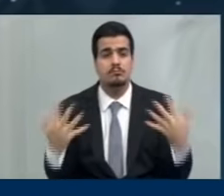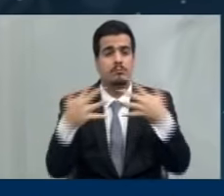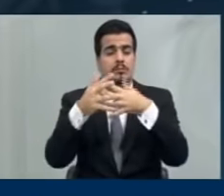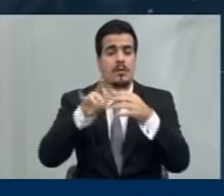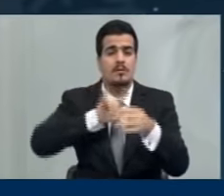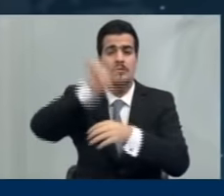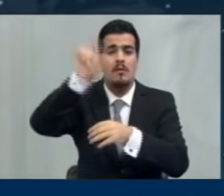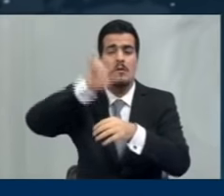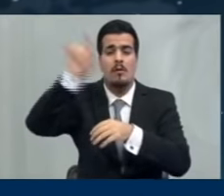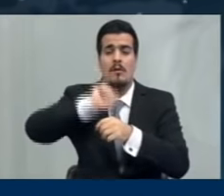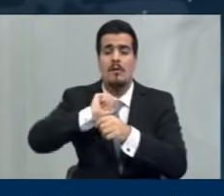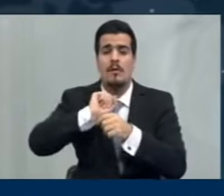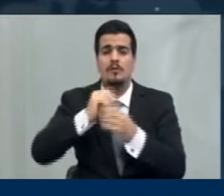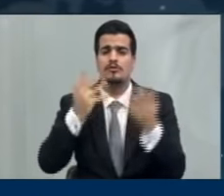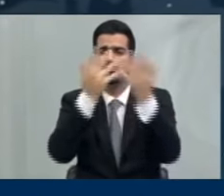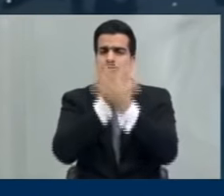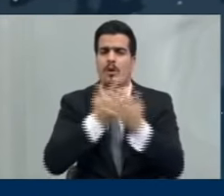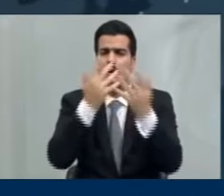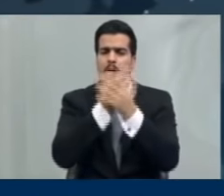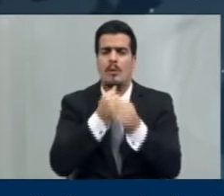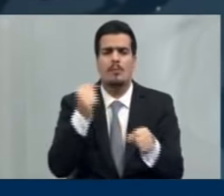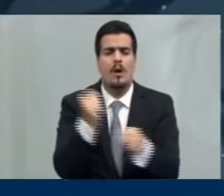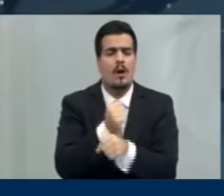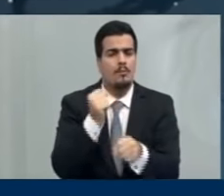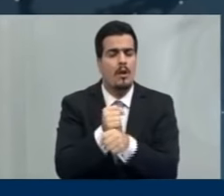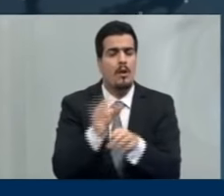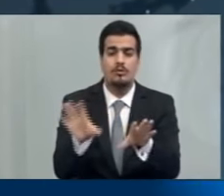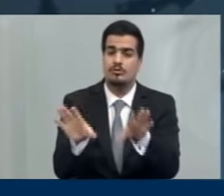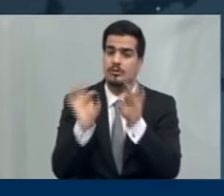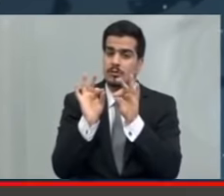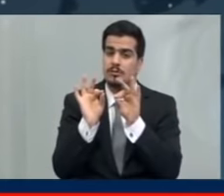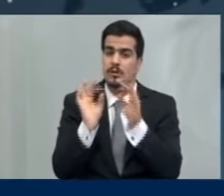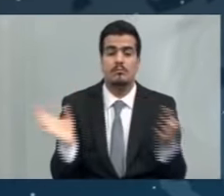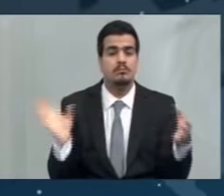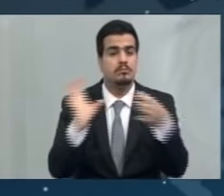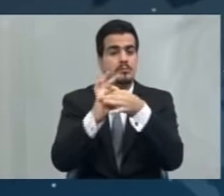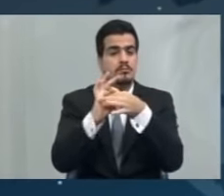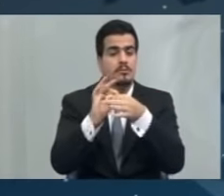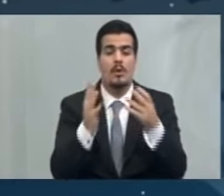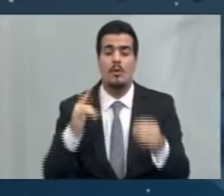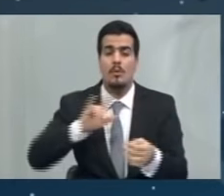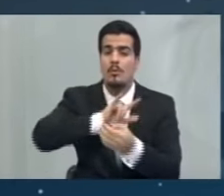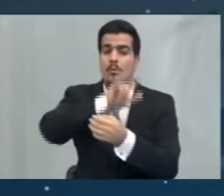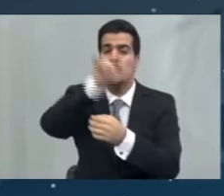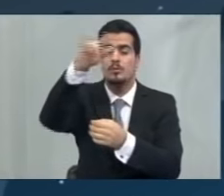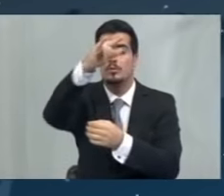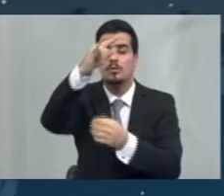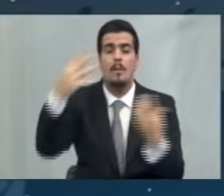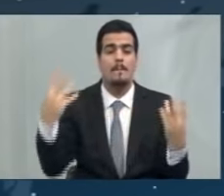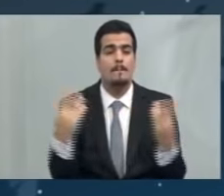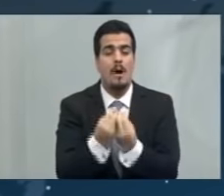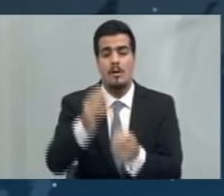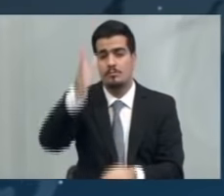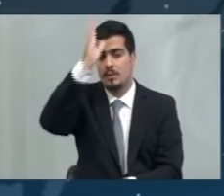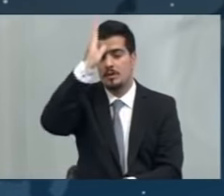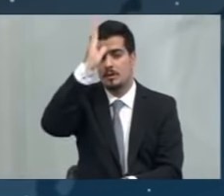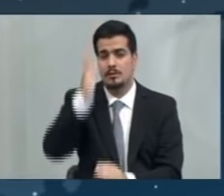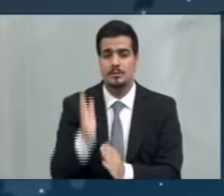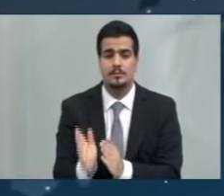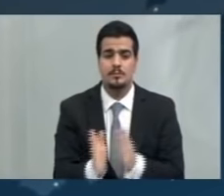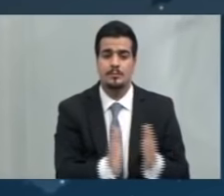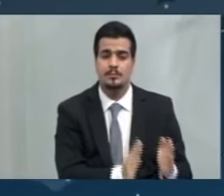طائرات الشركة وفق رؤى وآليات حديثة ترتقي بأداء الخطوط الجوية العراقية.